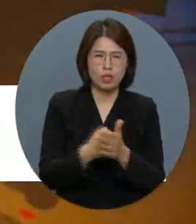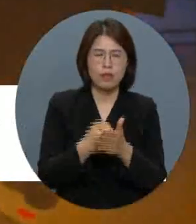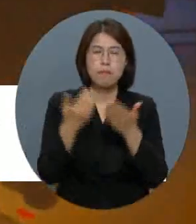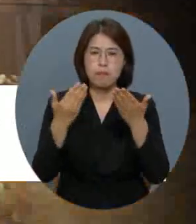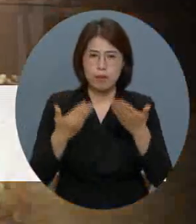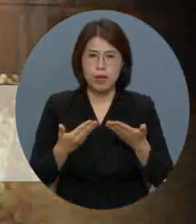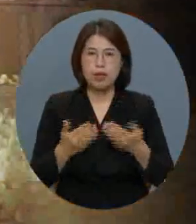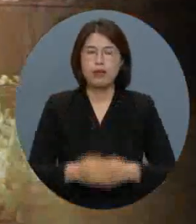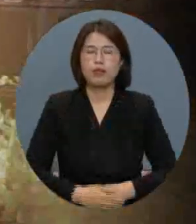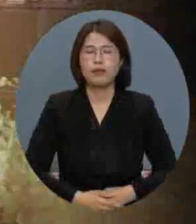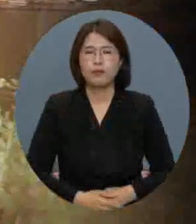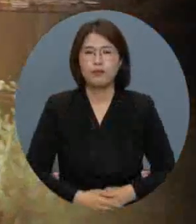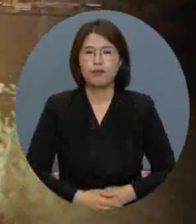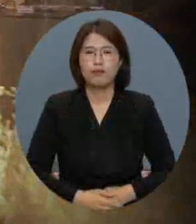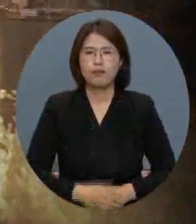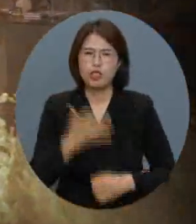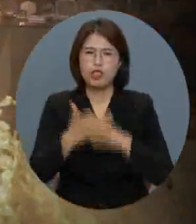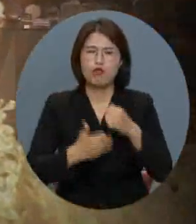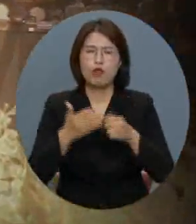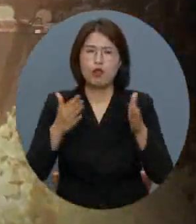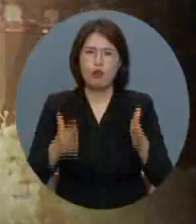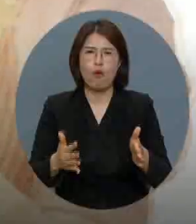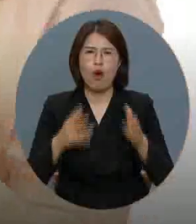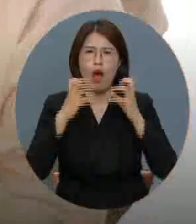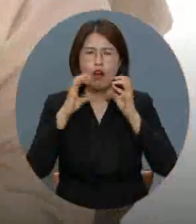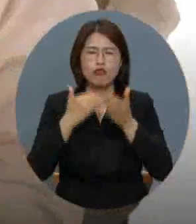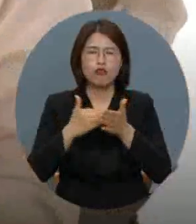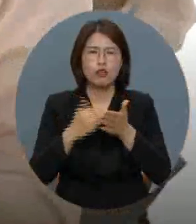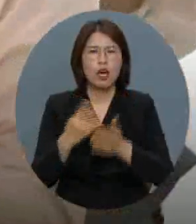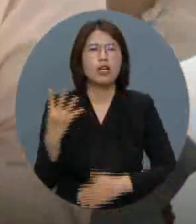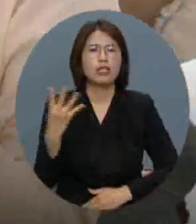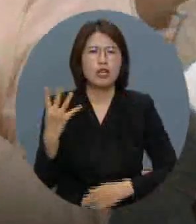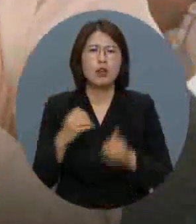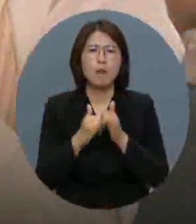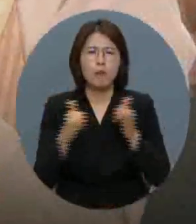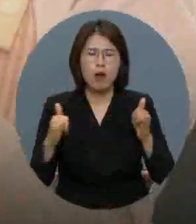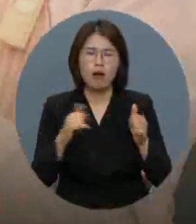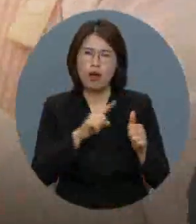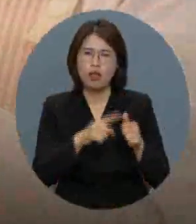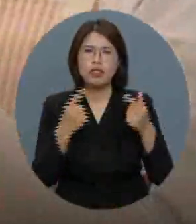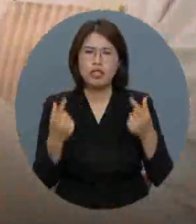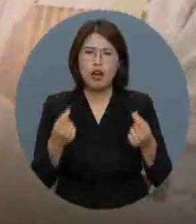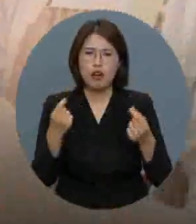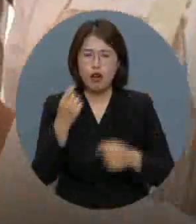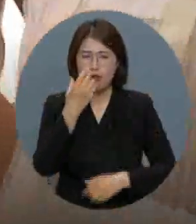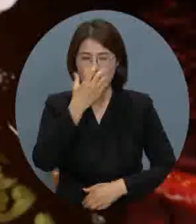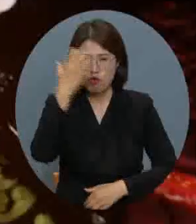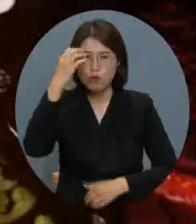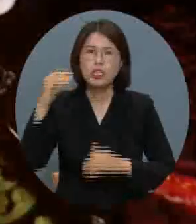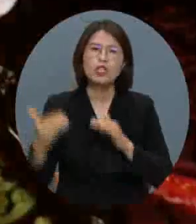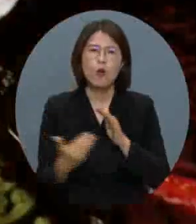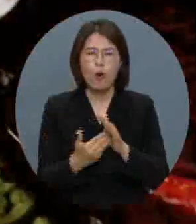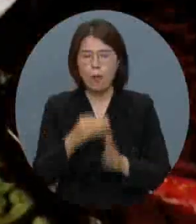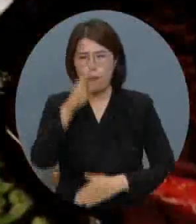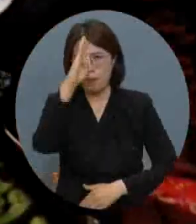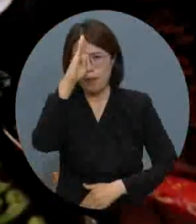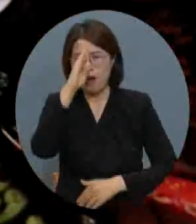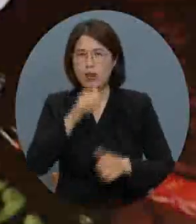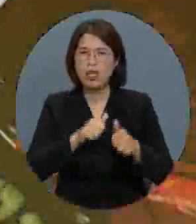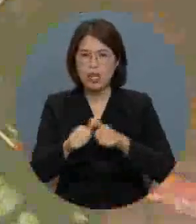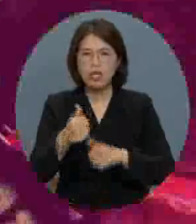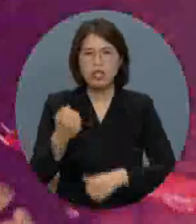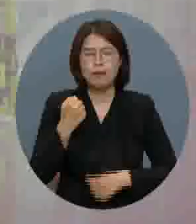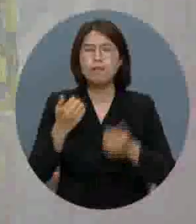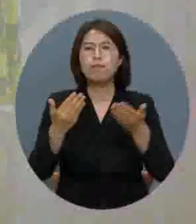있고요. 19년 동안 4천 명이 넘는 아이들이 예슬이처럼 꿈을 이루고 병마를 이겨낼 힘을